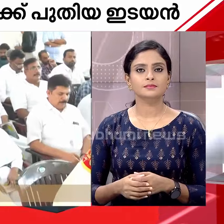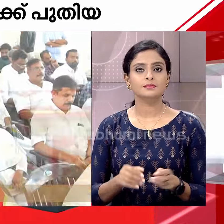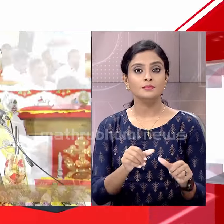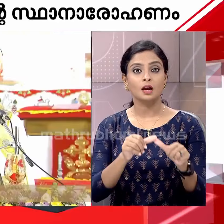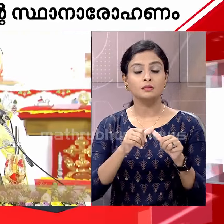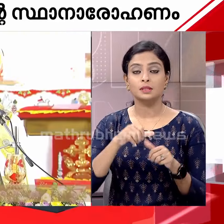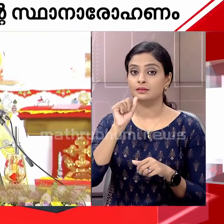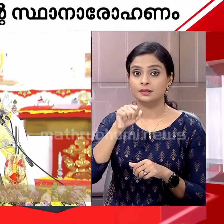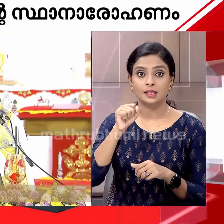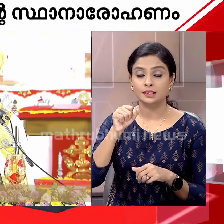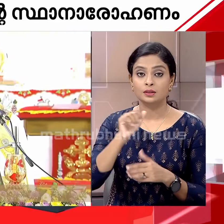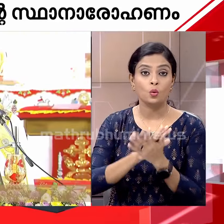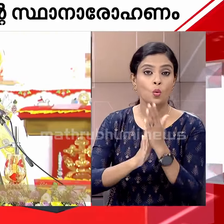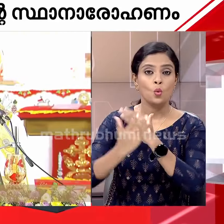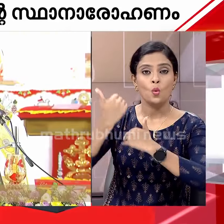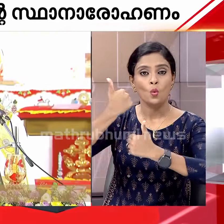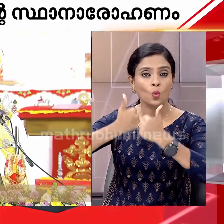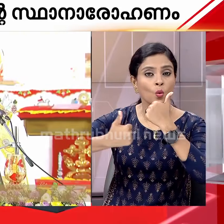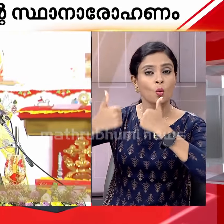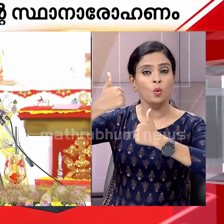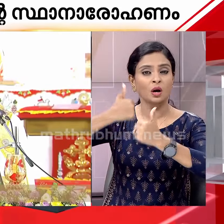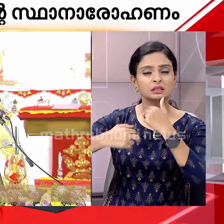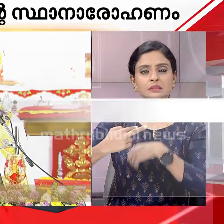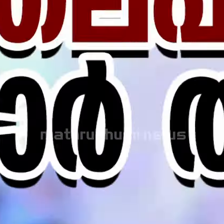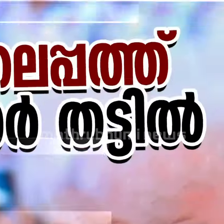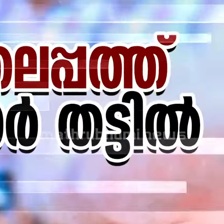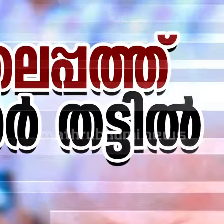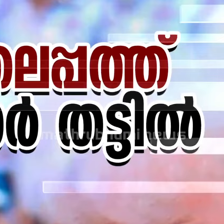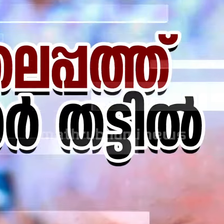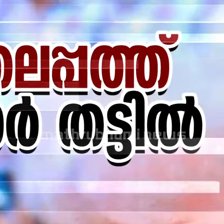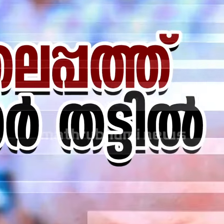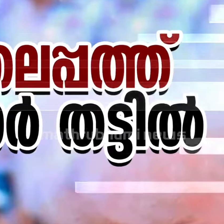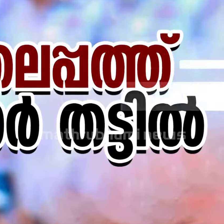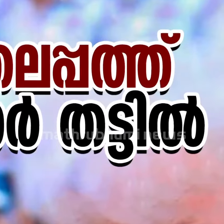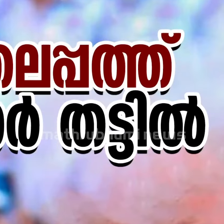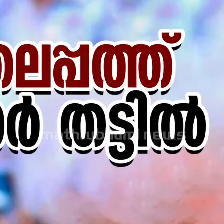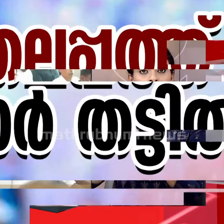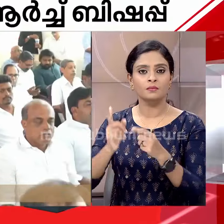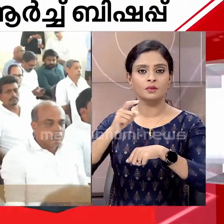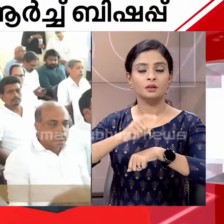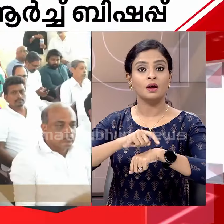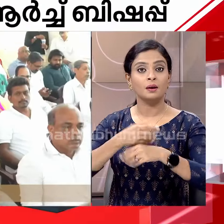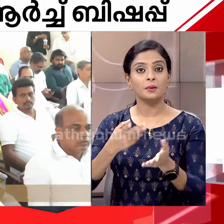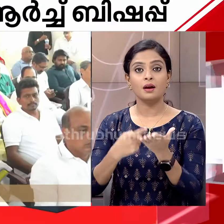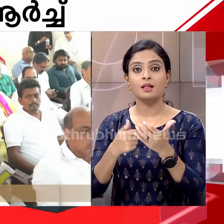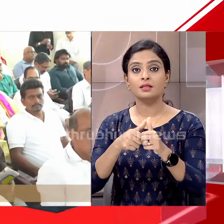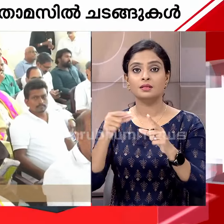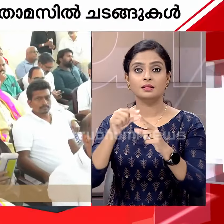തീർച്ചയായും പ്രതിസന്ധികൾ നടന്ന ഒരു കാലഘട്ടത്തിലാണ് റാഫേൽ തട്ടിൽ പിതാവ് മേജർ ആർച്ച് ബിഷപ്പ്